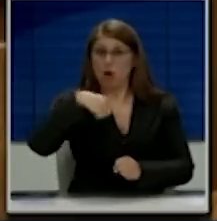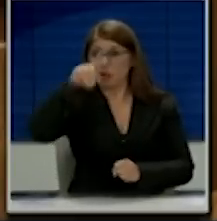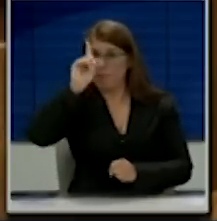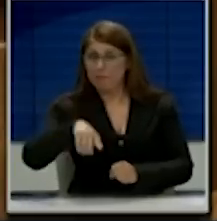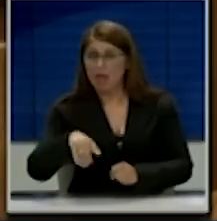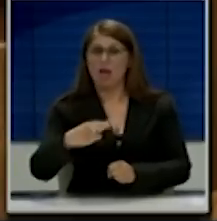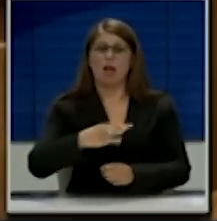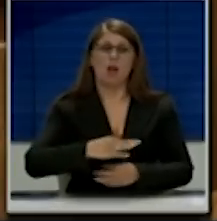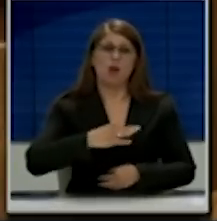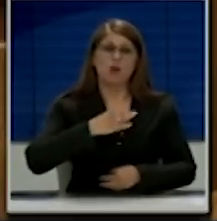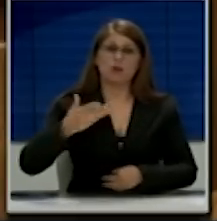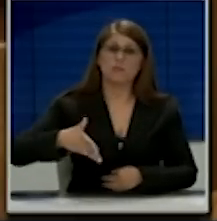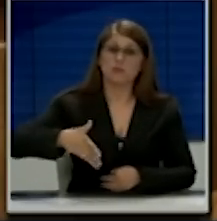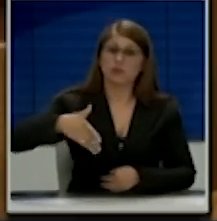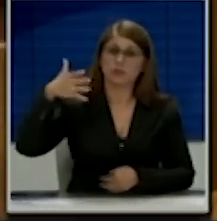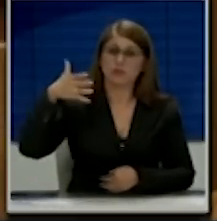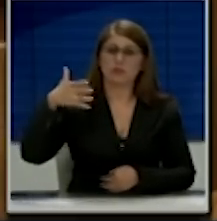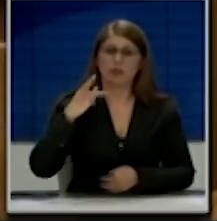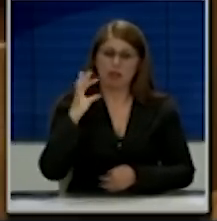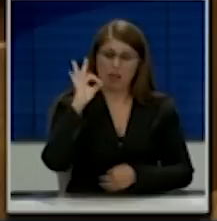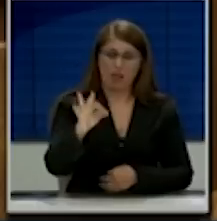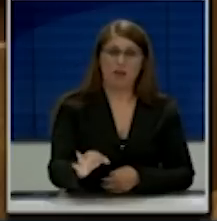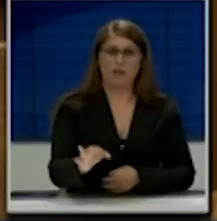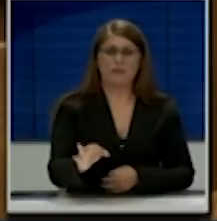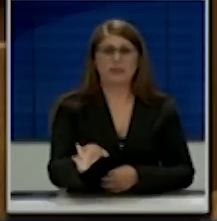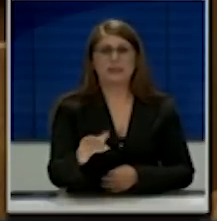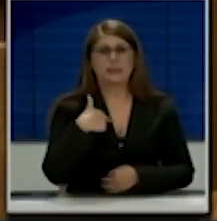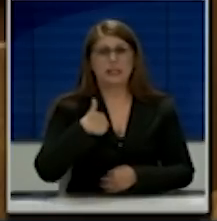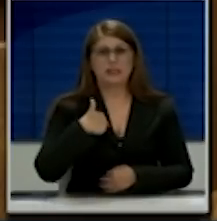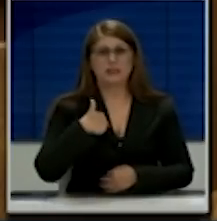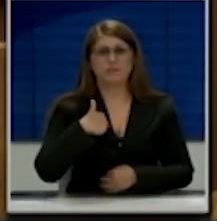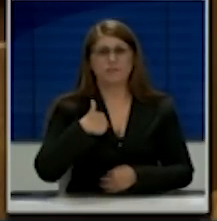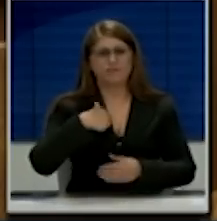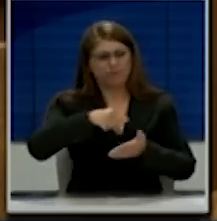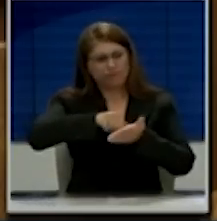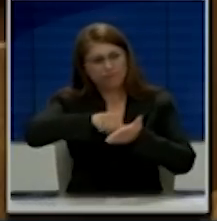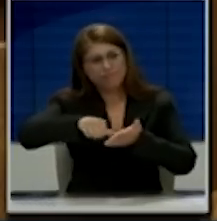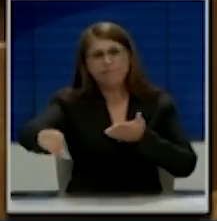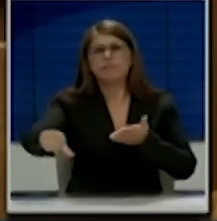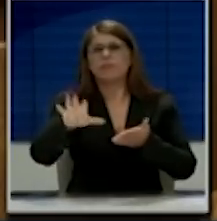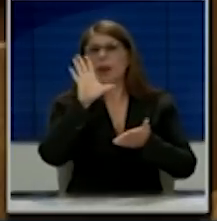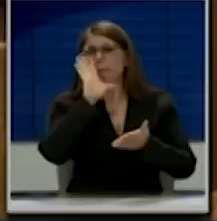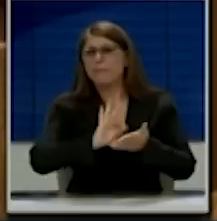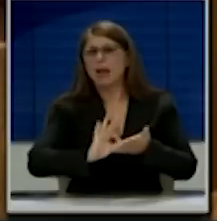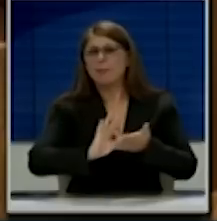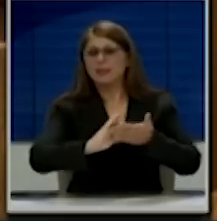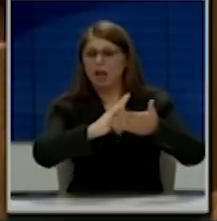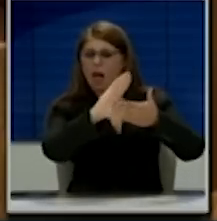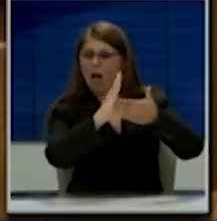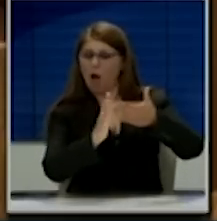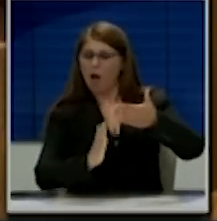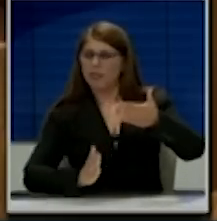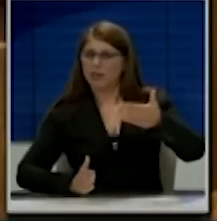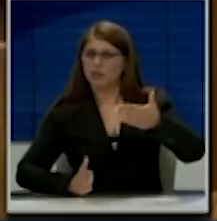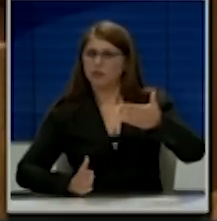κύριος Μητσοτάκης έφτασε στο σημείο να σβήσει τις πραγματικές διαχωριστικές γραμμές